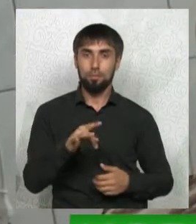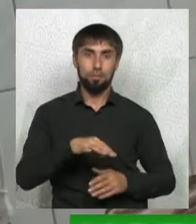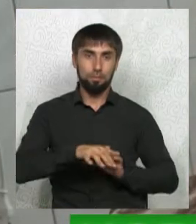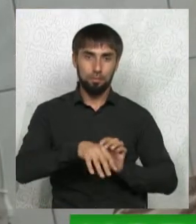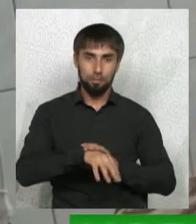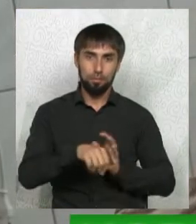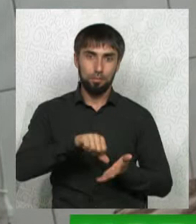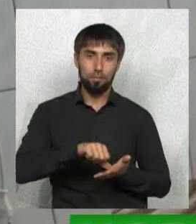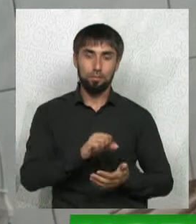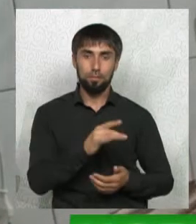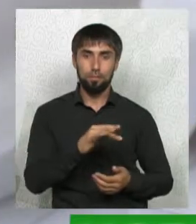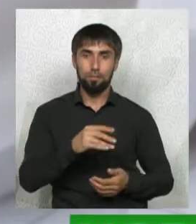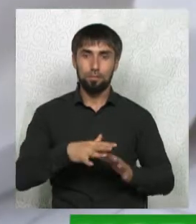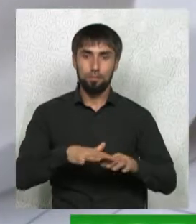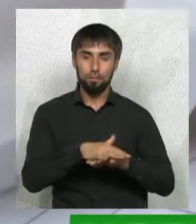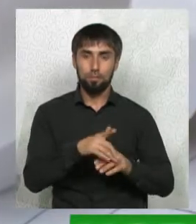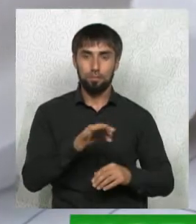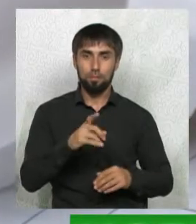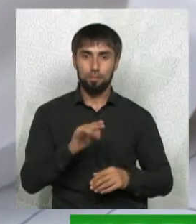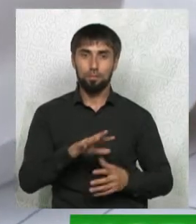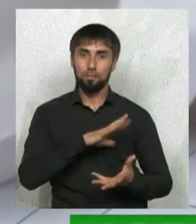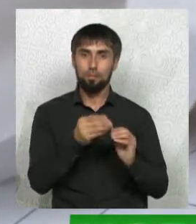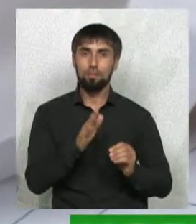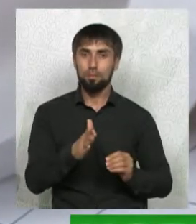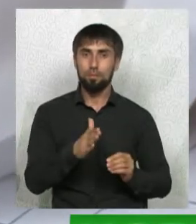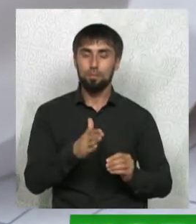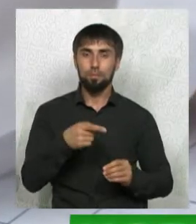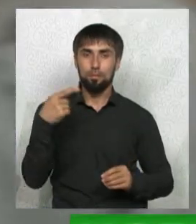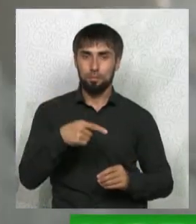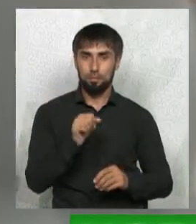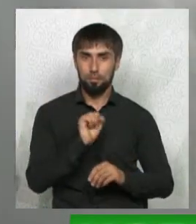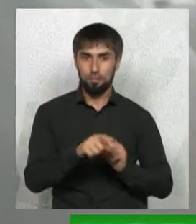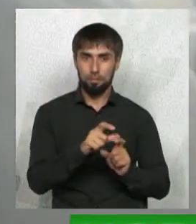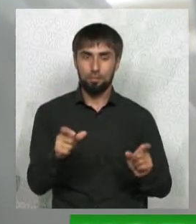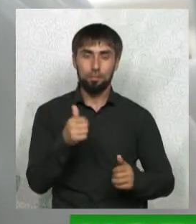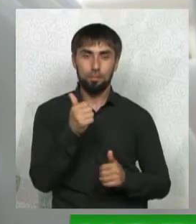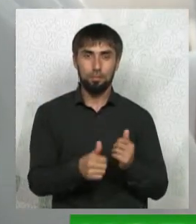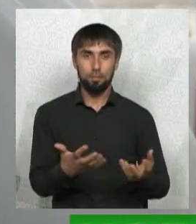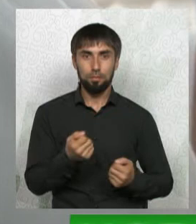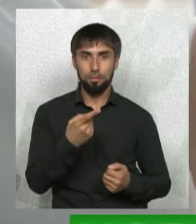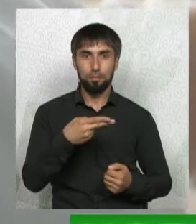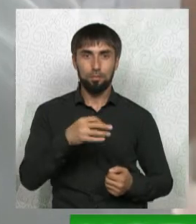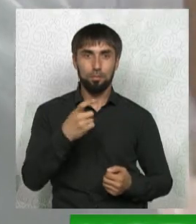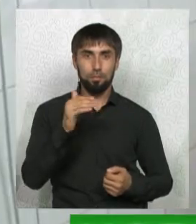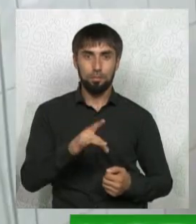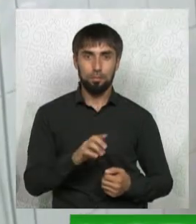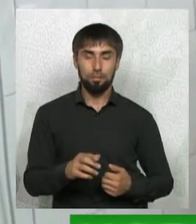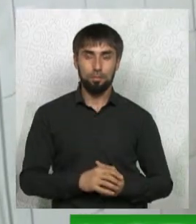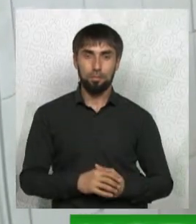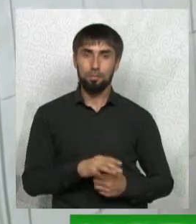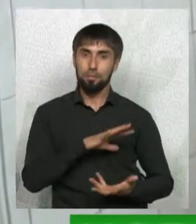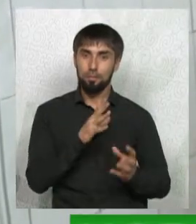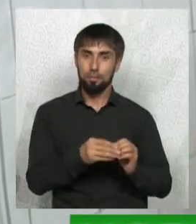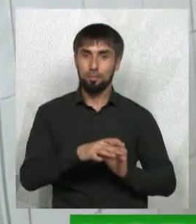лотереи выступит акционерное общество «Гознак». Всего будет определено 1000 победителей. Каждый получит по 100 тысяч рублей.